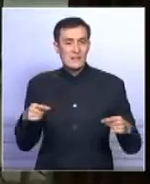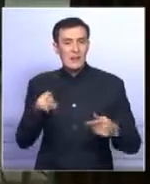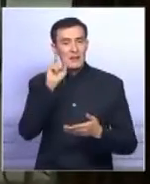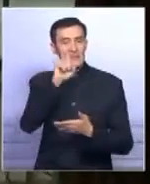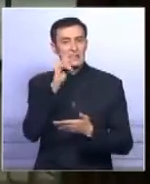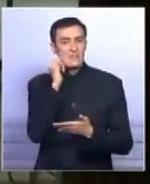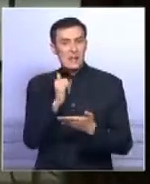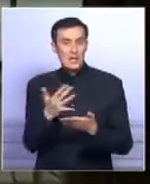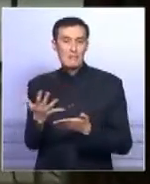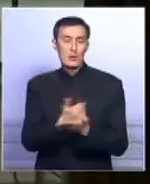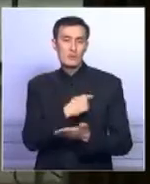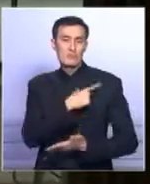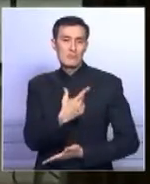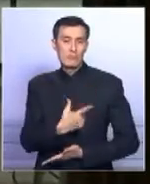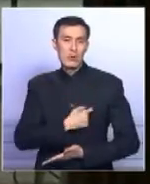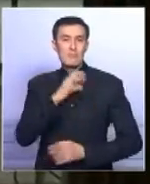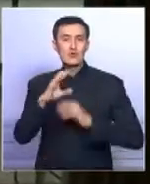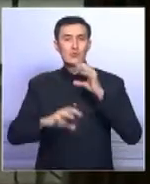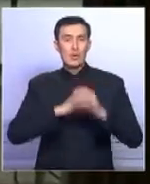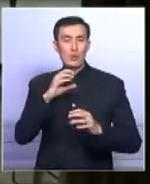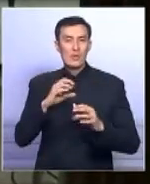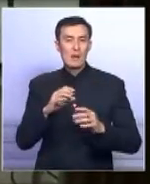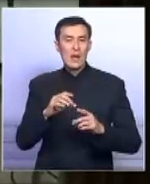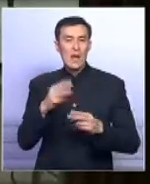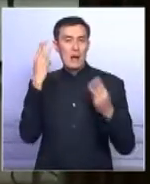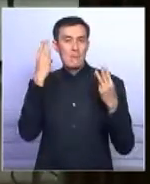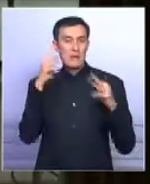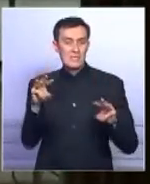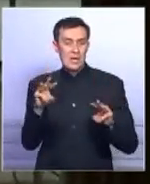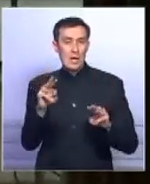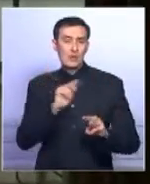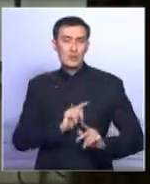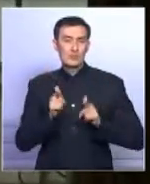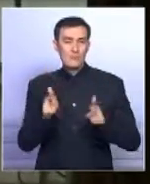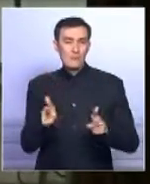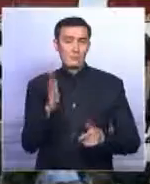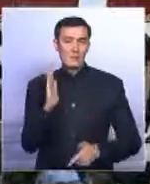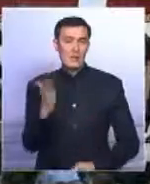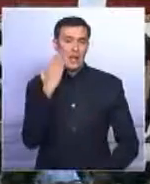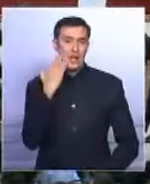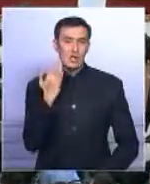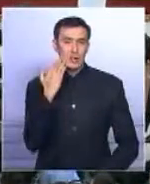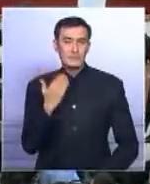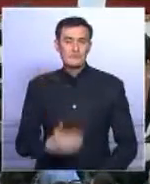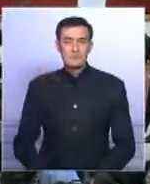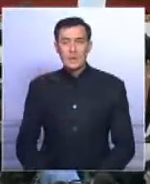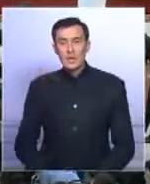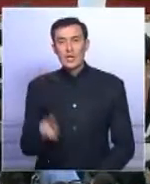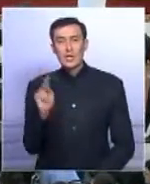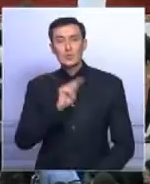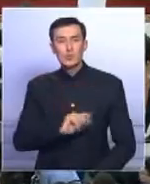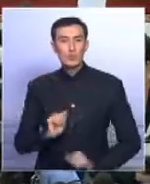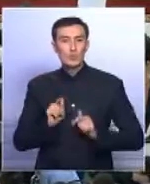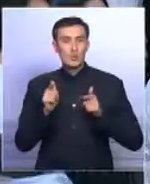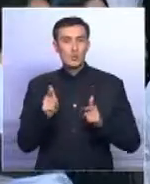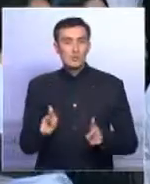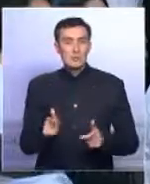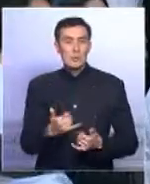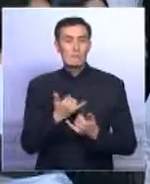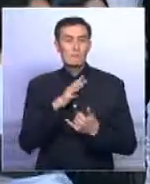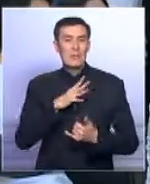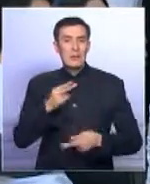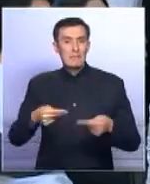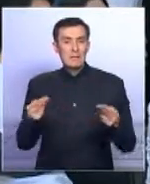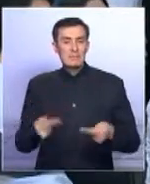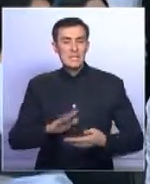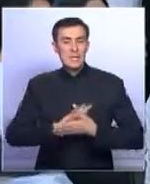что мы получим дипломы международного образца, устроиться на работу с которыми будет намного легче. Для трудоустройства выпускников здесь уже